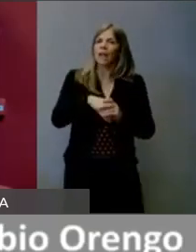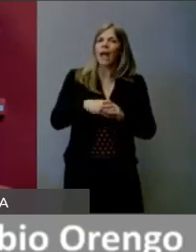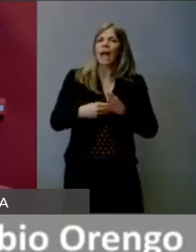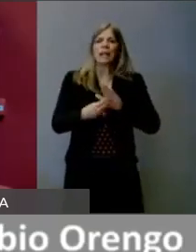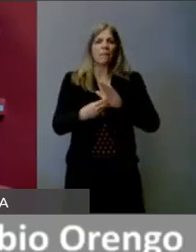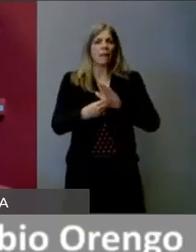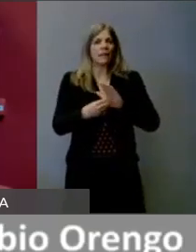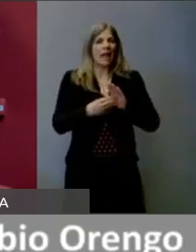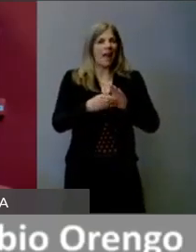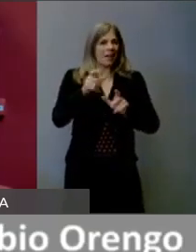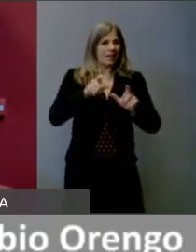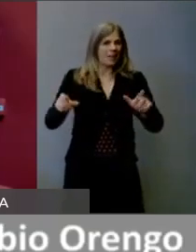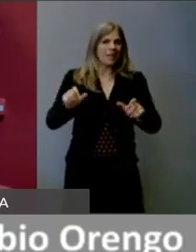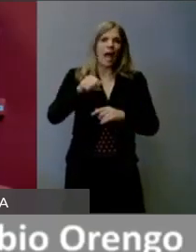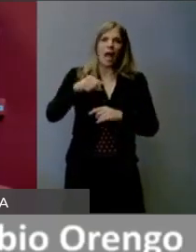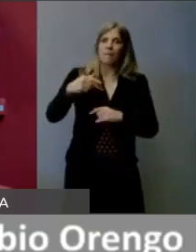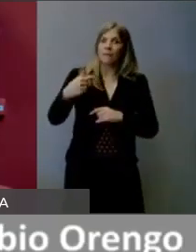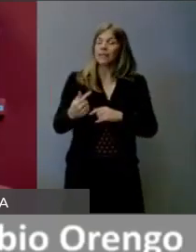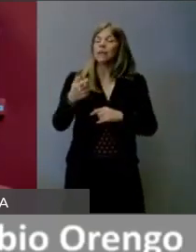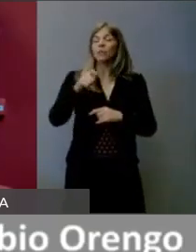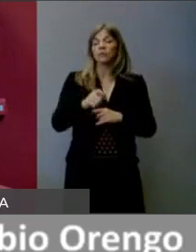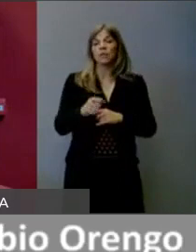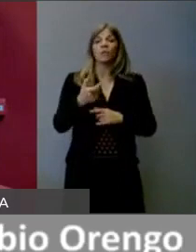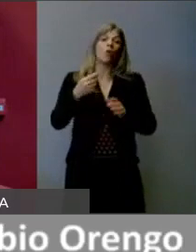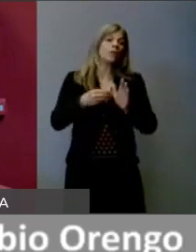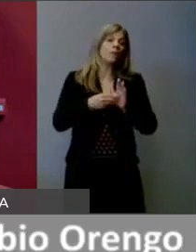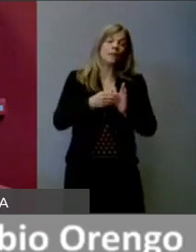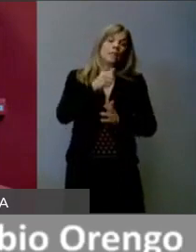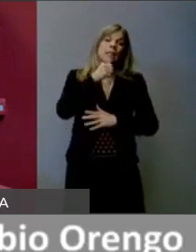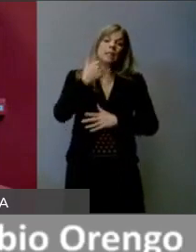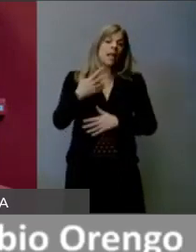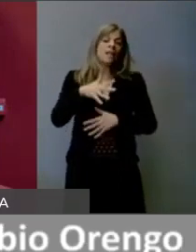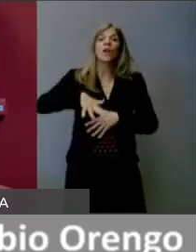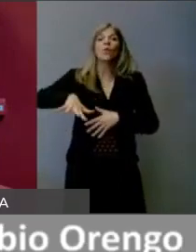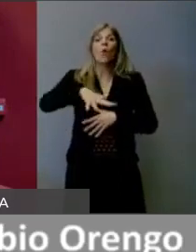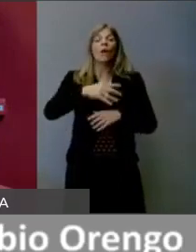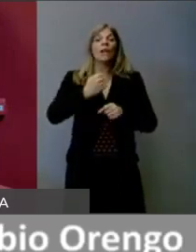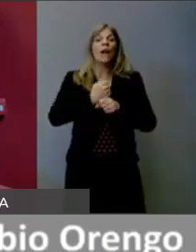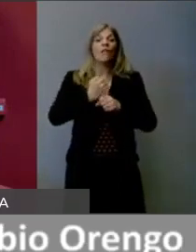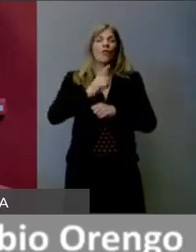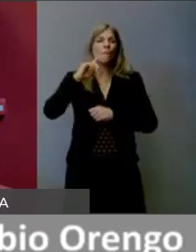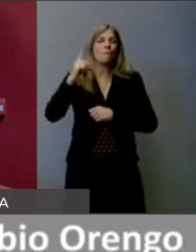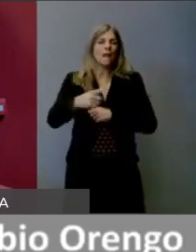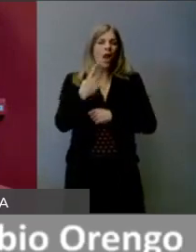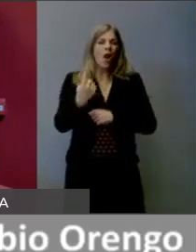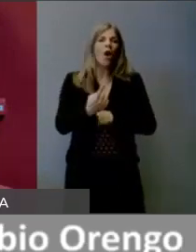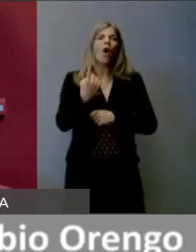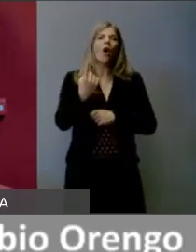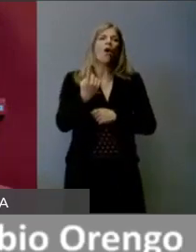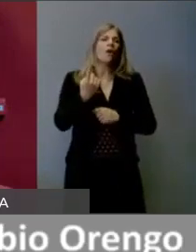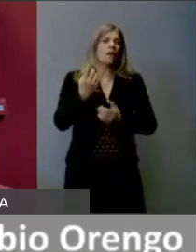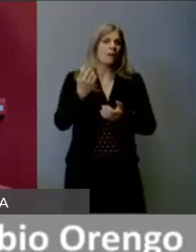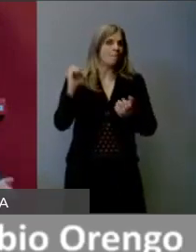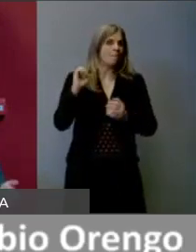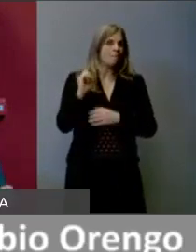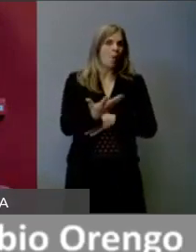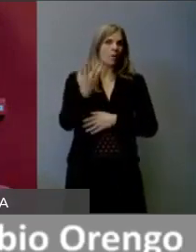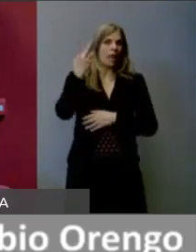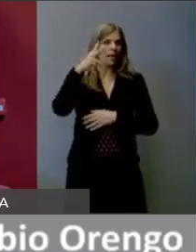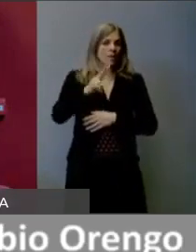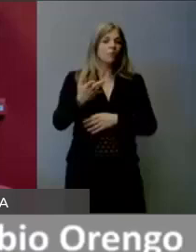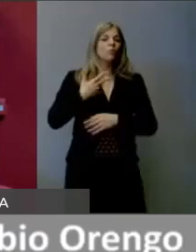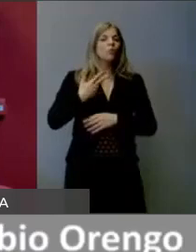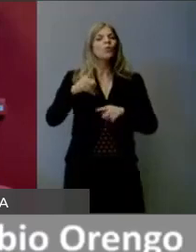bisogna dare ai dipendenti anche luoghi di lavoro migliori, più moderni. Abbiamo anche un parcheggio di interscambio, peraltro questo parcheggio